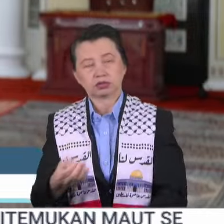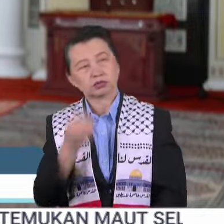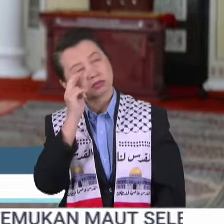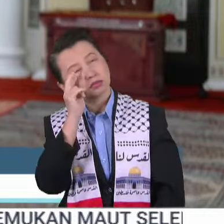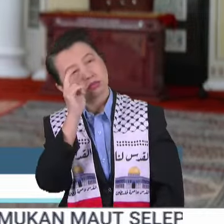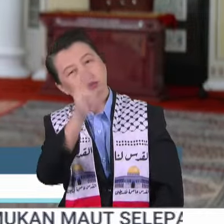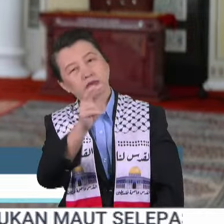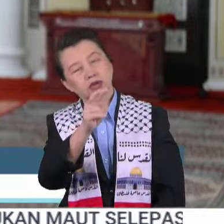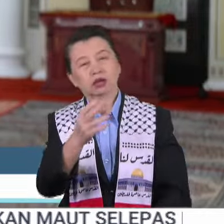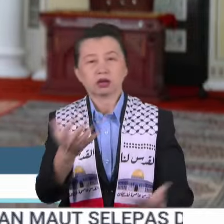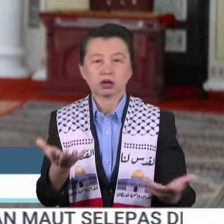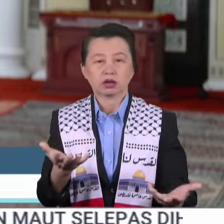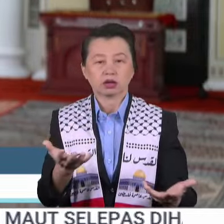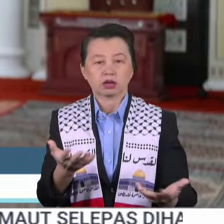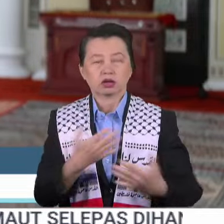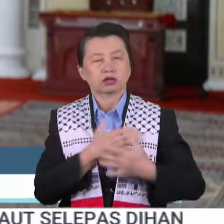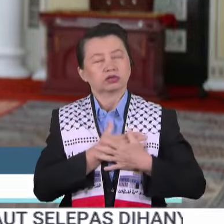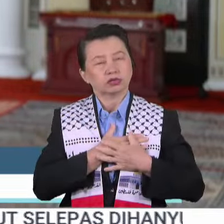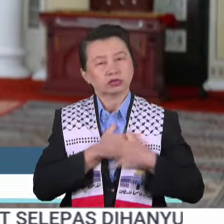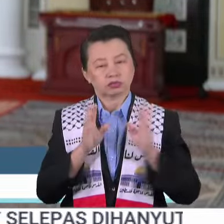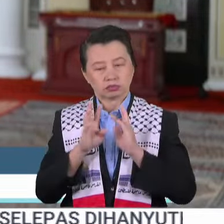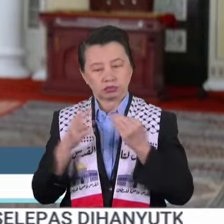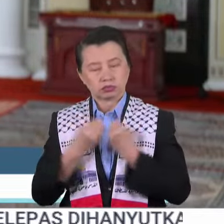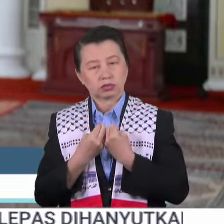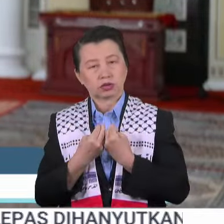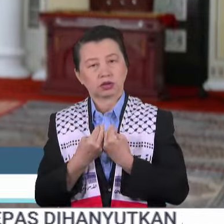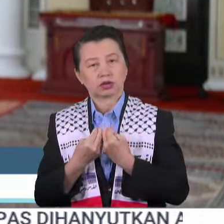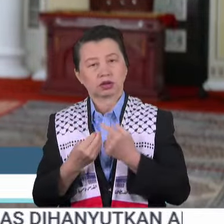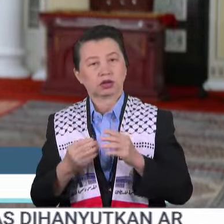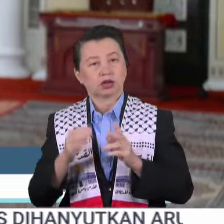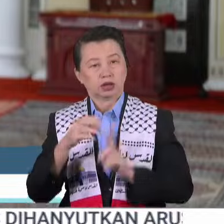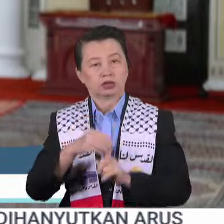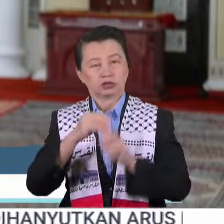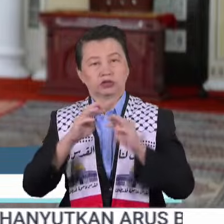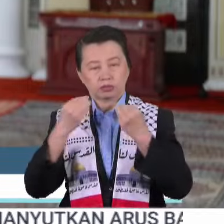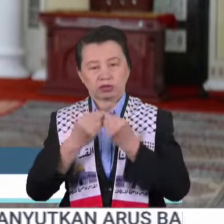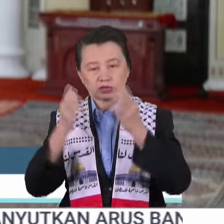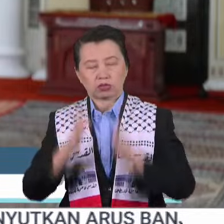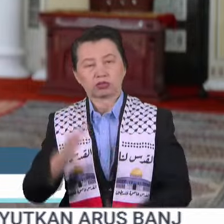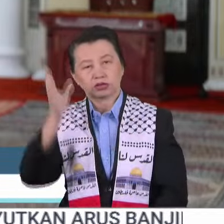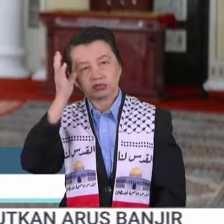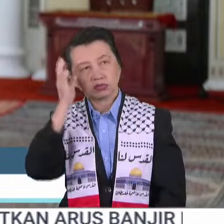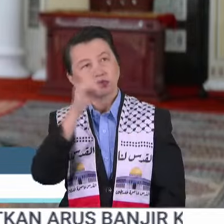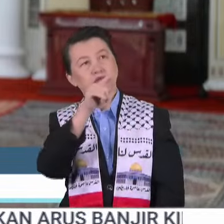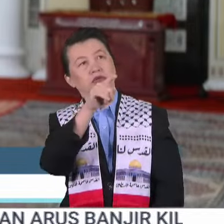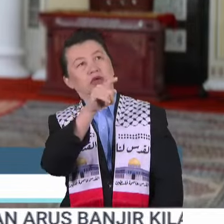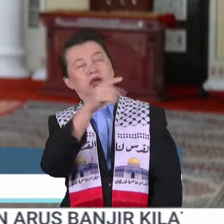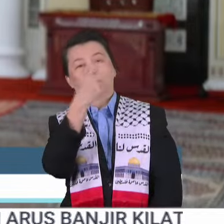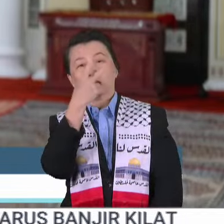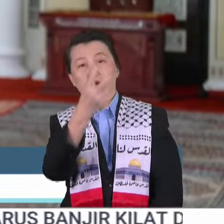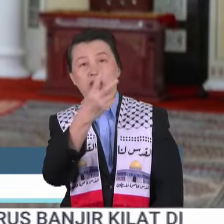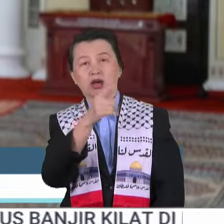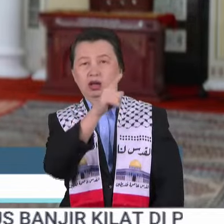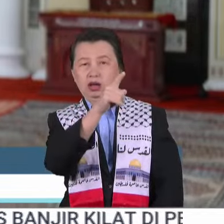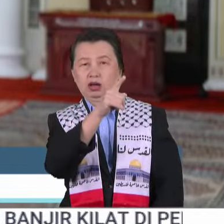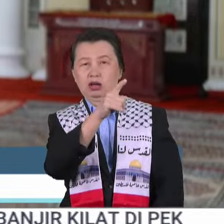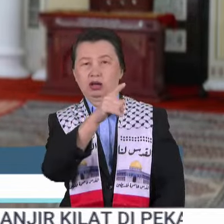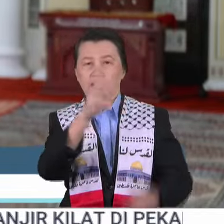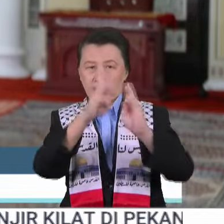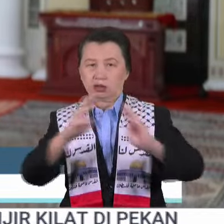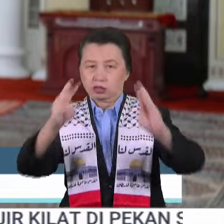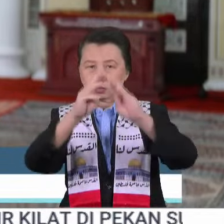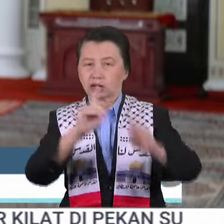implikasi kepada jiwa masyarakat, terutamanya masyarakat China. Inilah keunikan Islam,